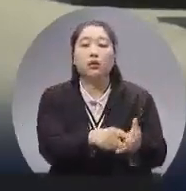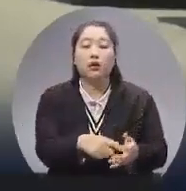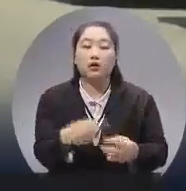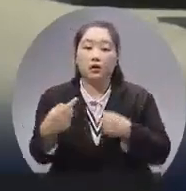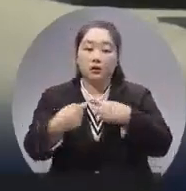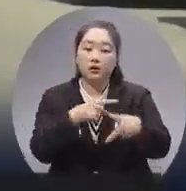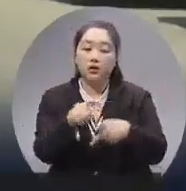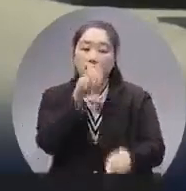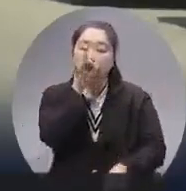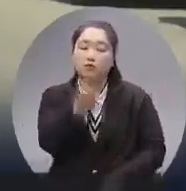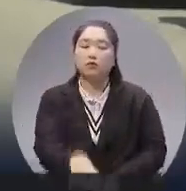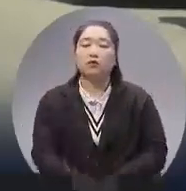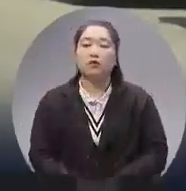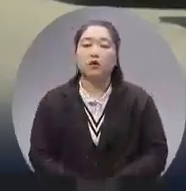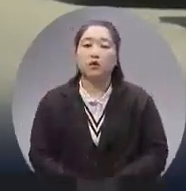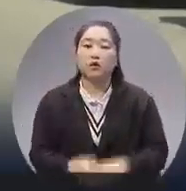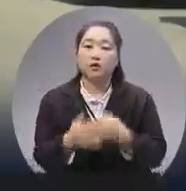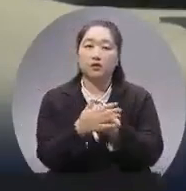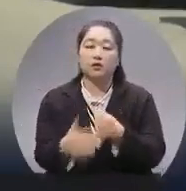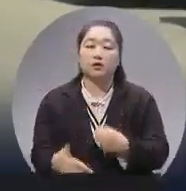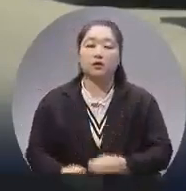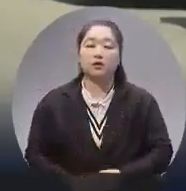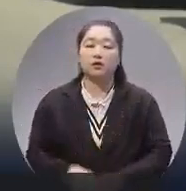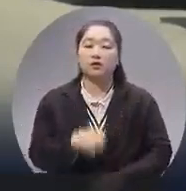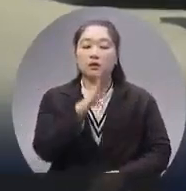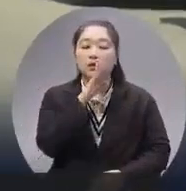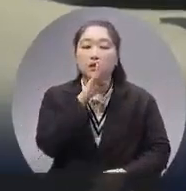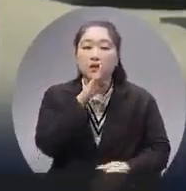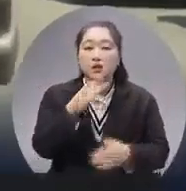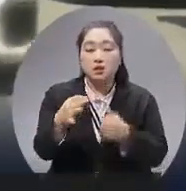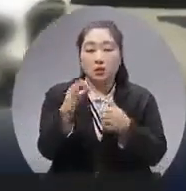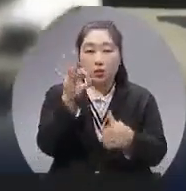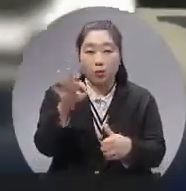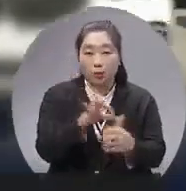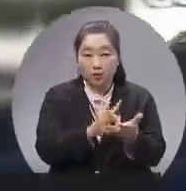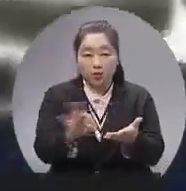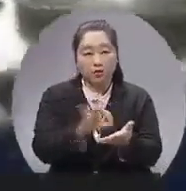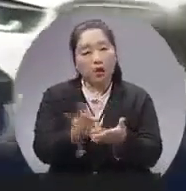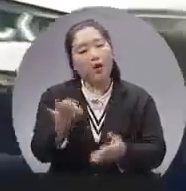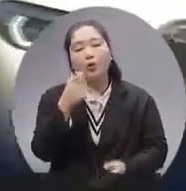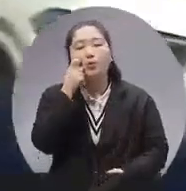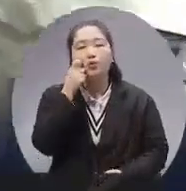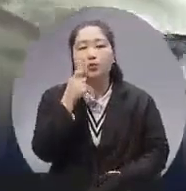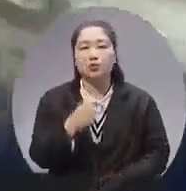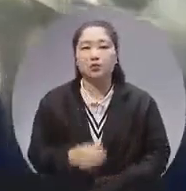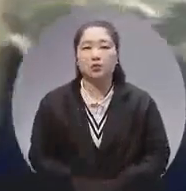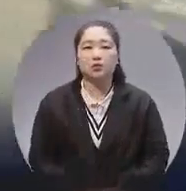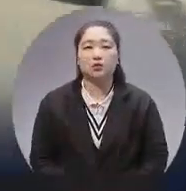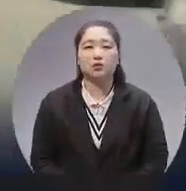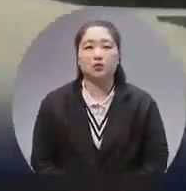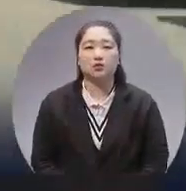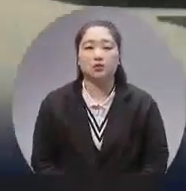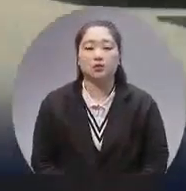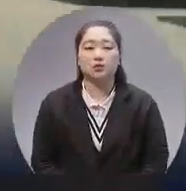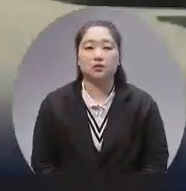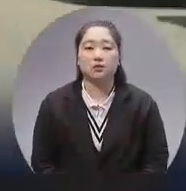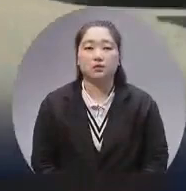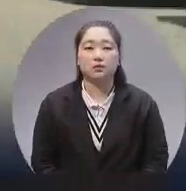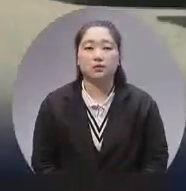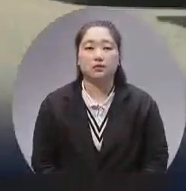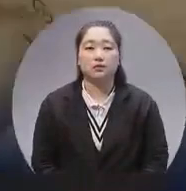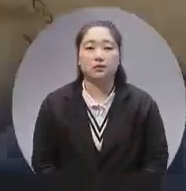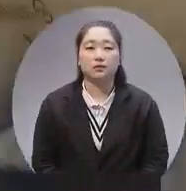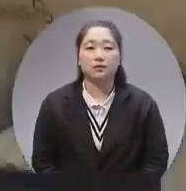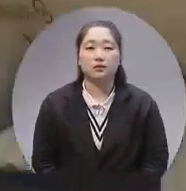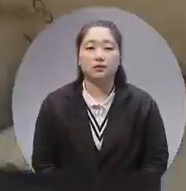거기 삽입이 됐는지 도저히 저들이 용납을 못하겠어요. 그것 때문에 실제로다가 지금 그 기금 사용을 못하고